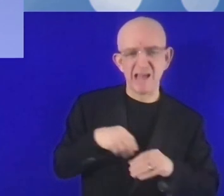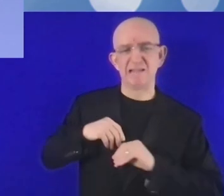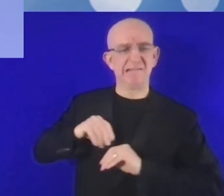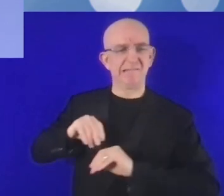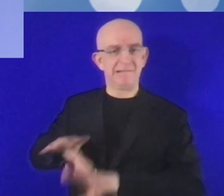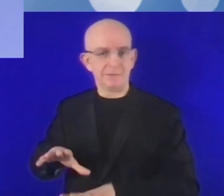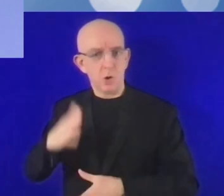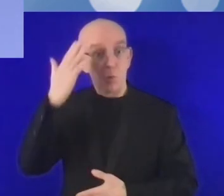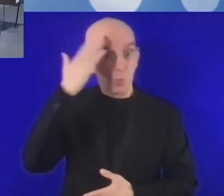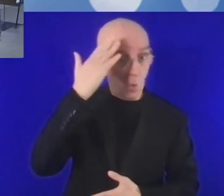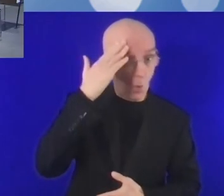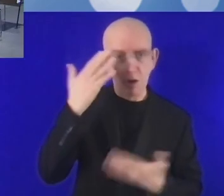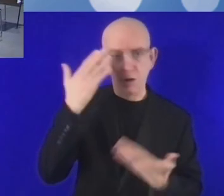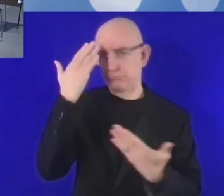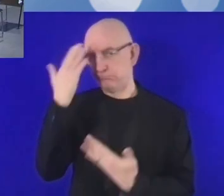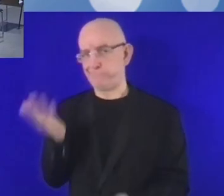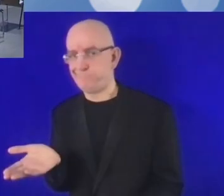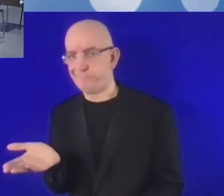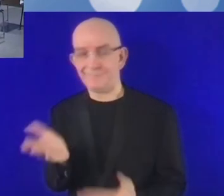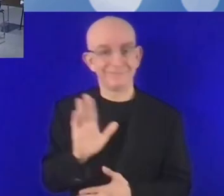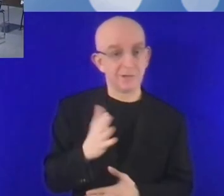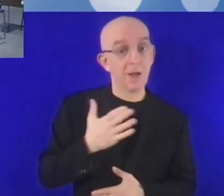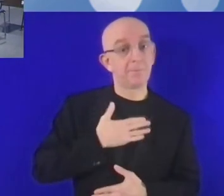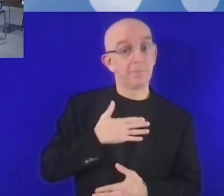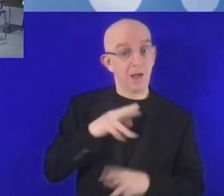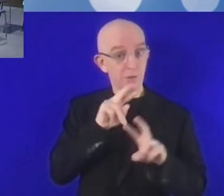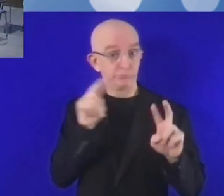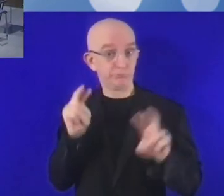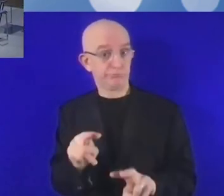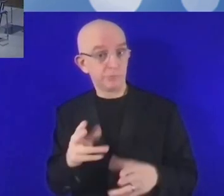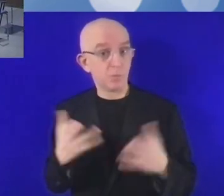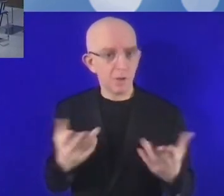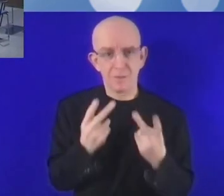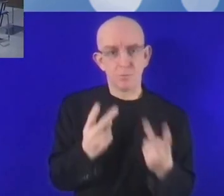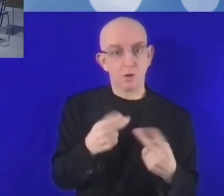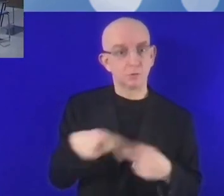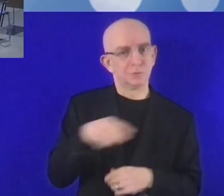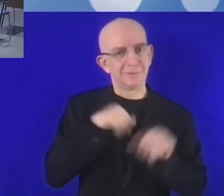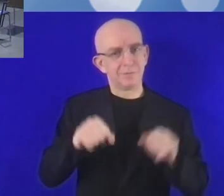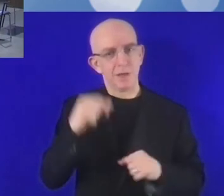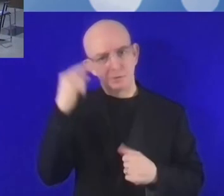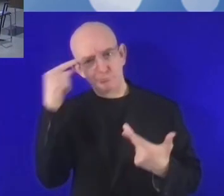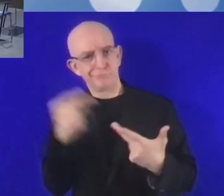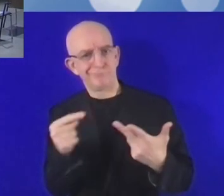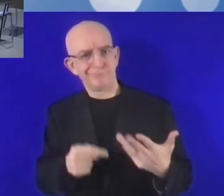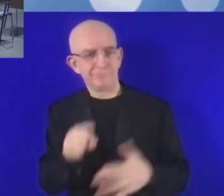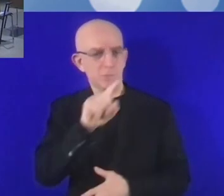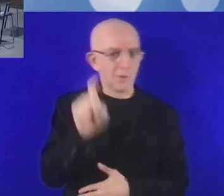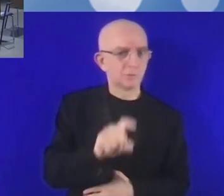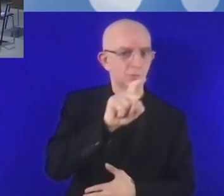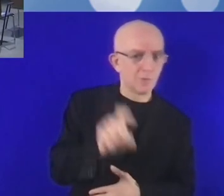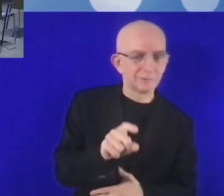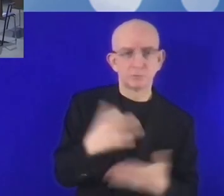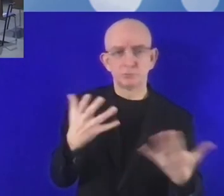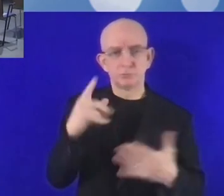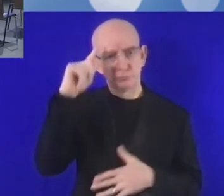细的考虑一下，能够设计出一个很好的方法，将来可能起